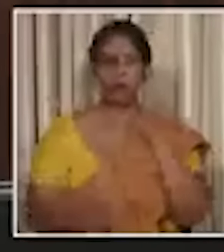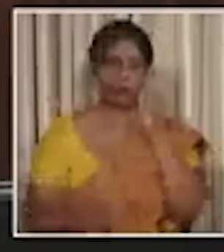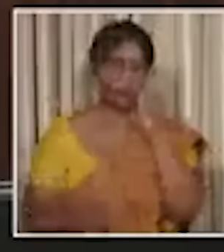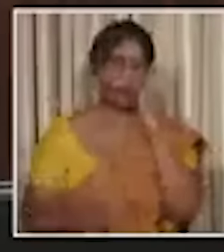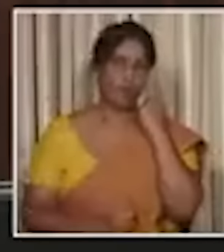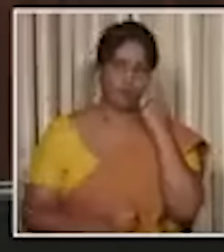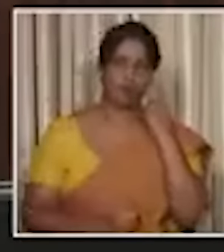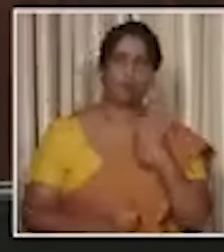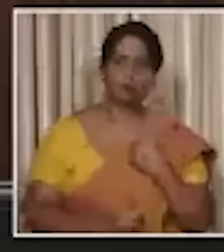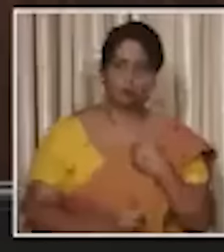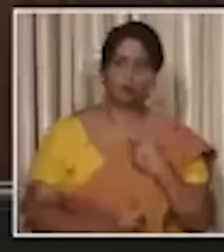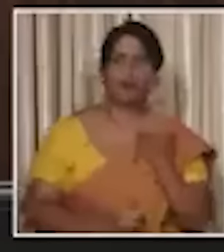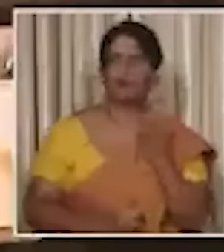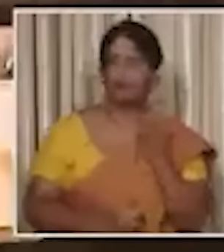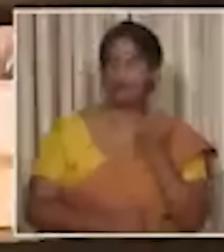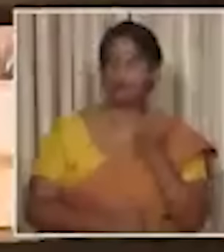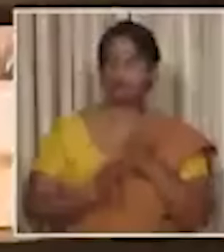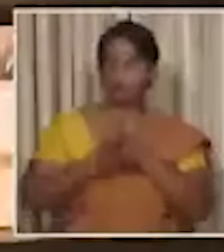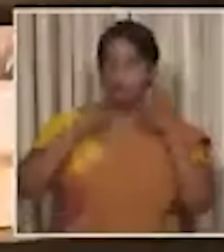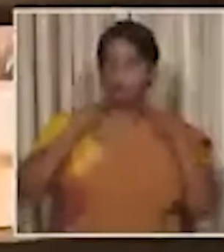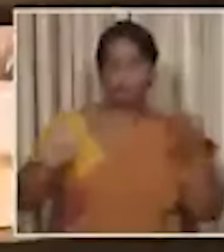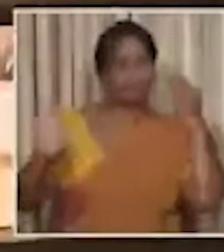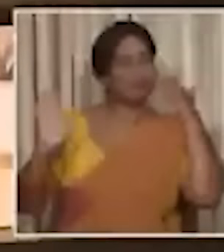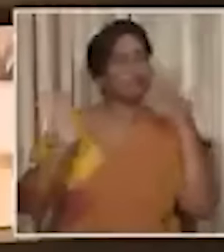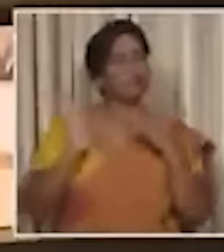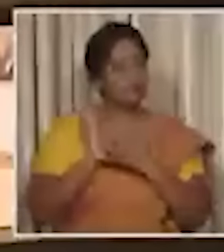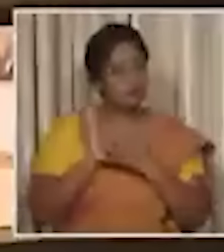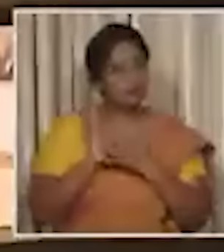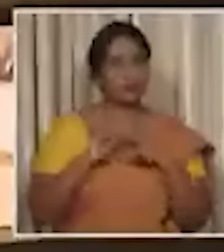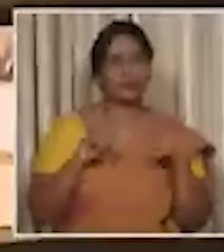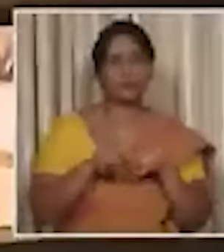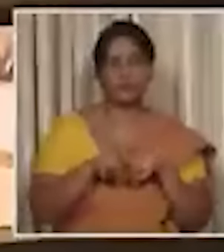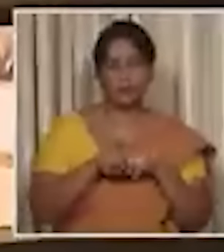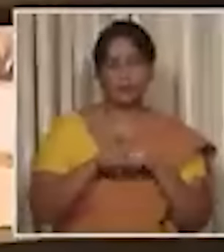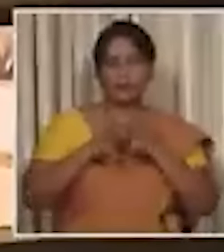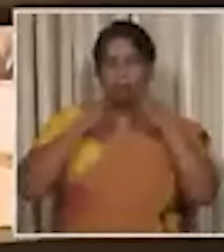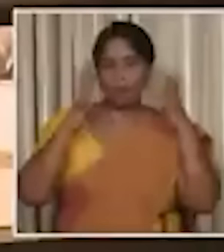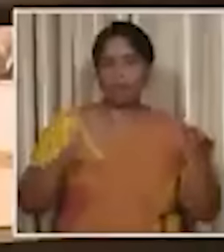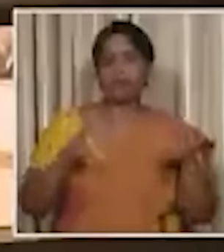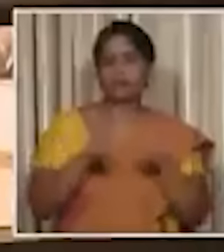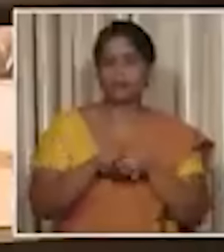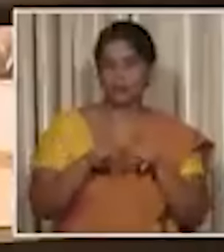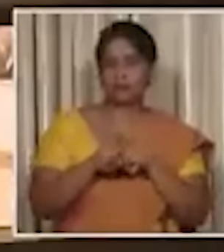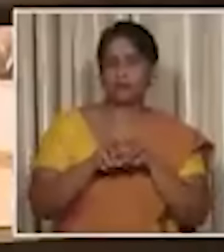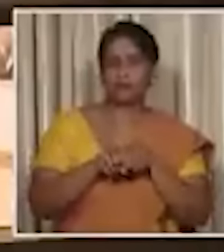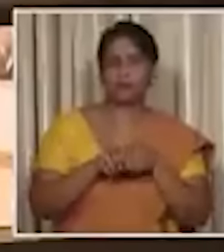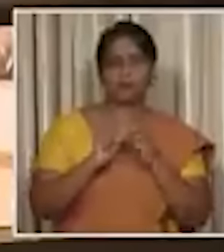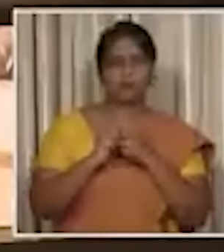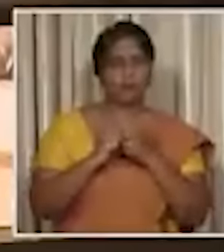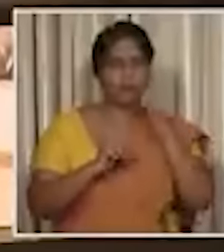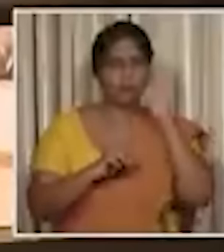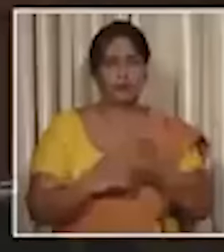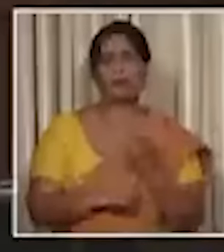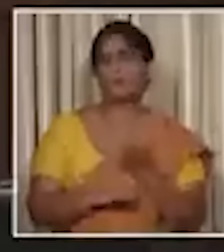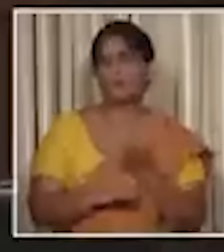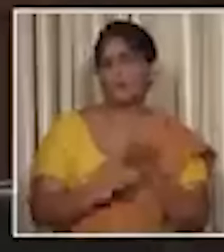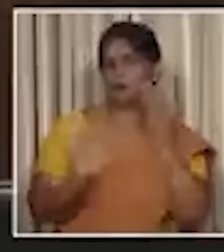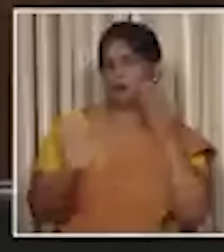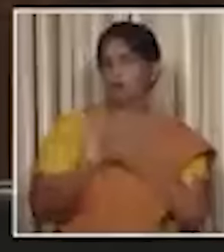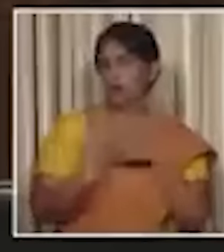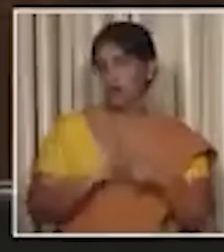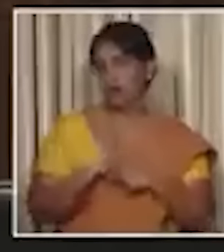திடமாக்காது. ஆகவே பொருளாதாரத்தின் நன்மைகள் பயன்கள் நியாயமான முறையில் அனைவருக்கும் சென்று சேர வேண்டும் என்பது முக்கியமான